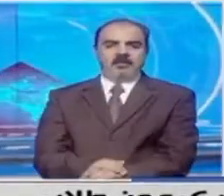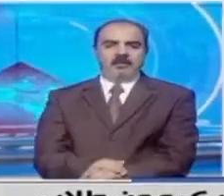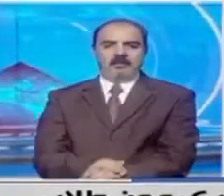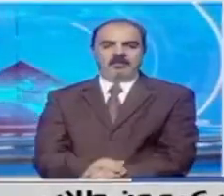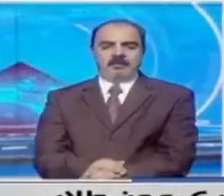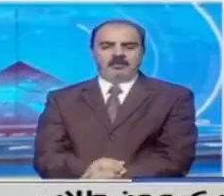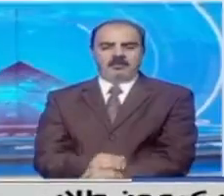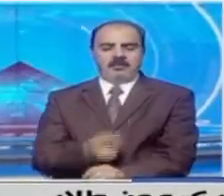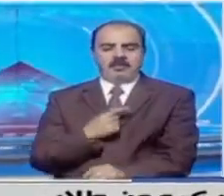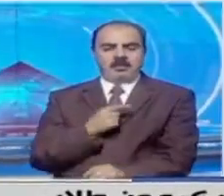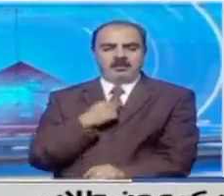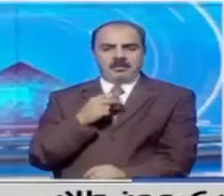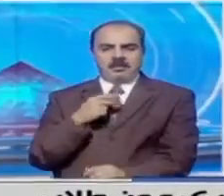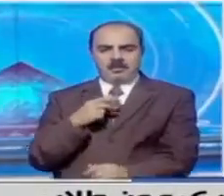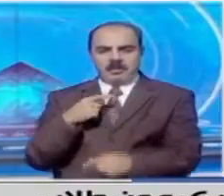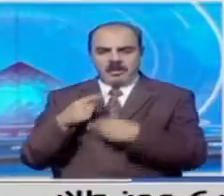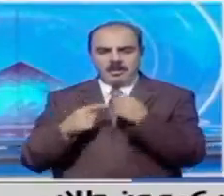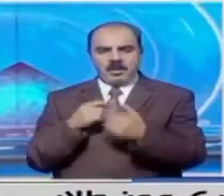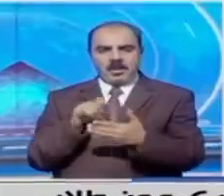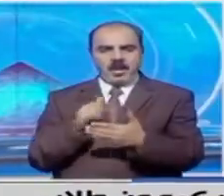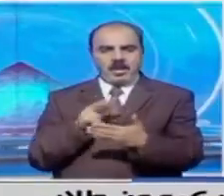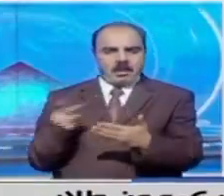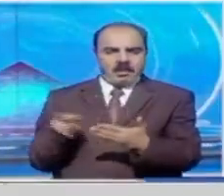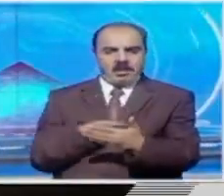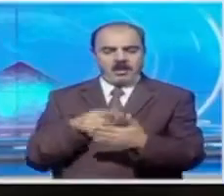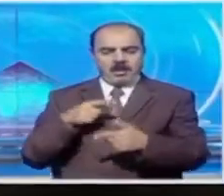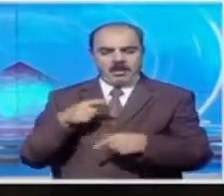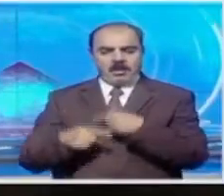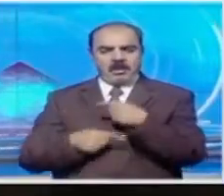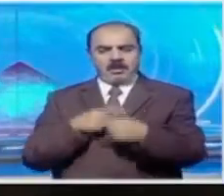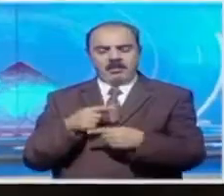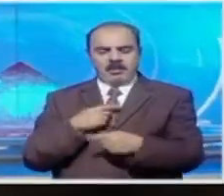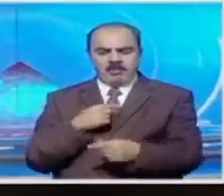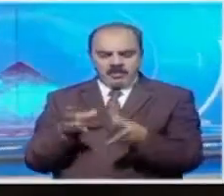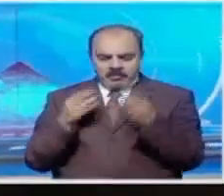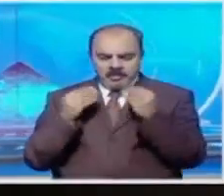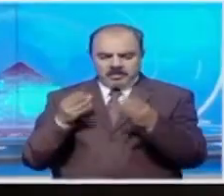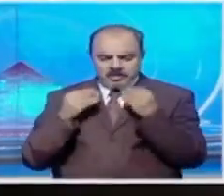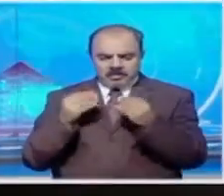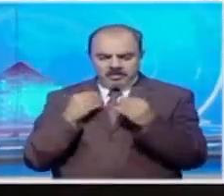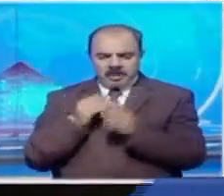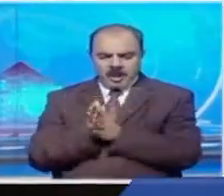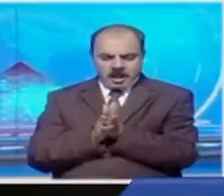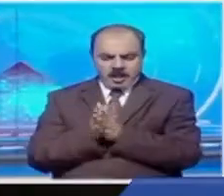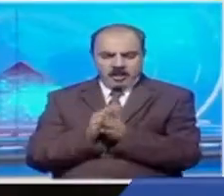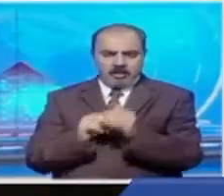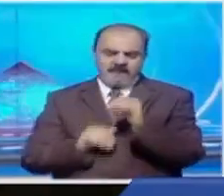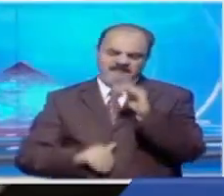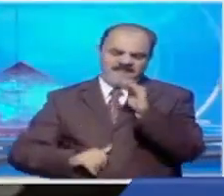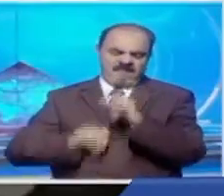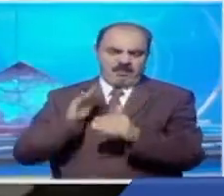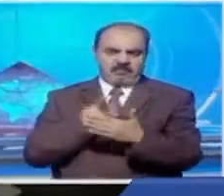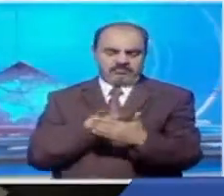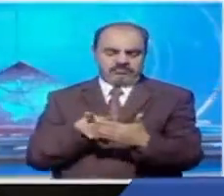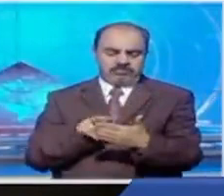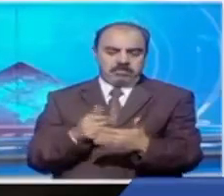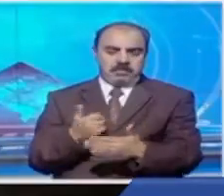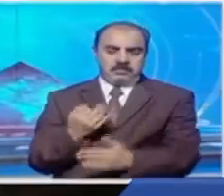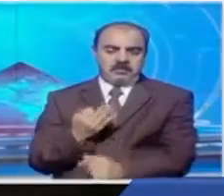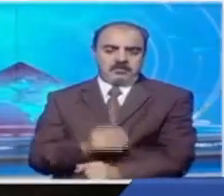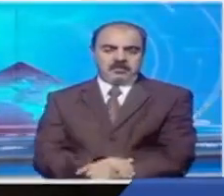كنت مداوما على القراءة منهما في طلبها حتى تبلغت هذا